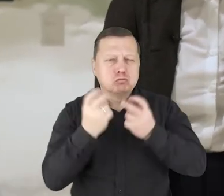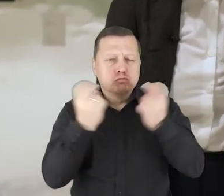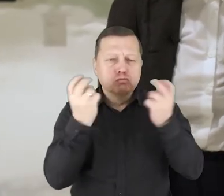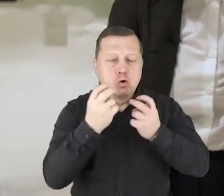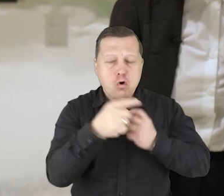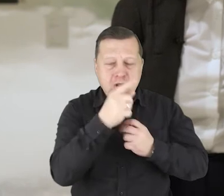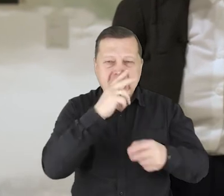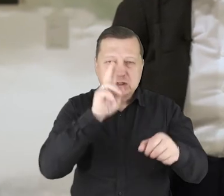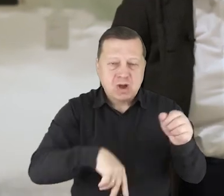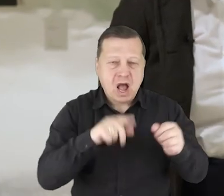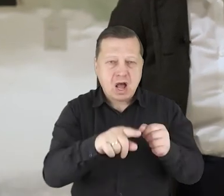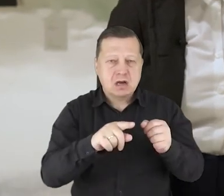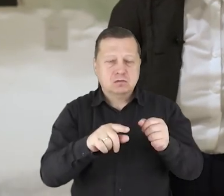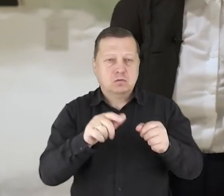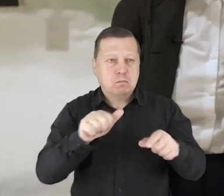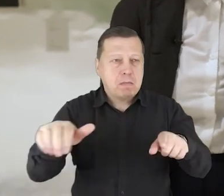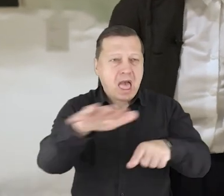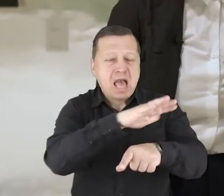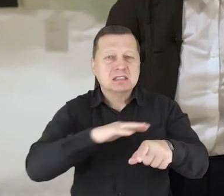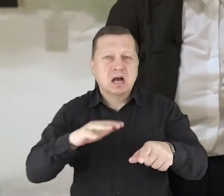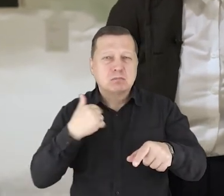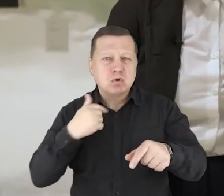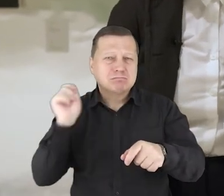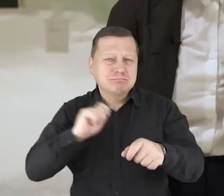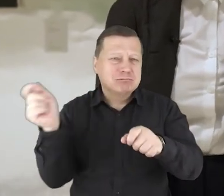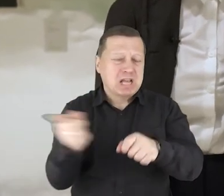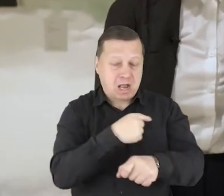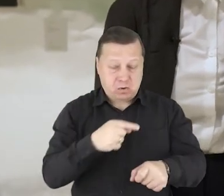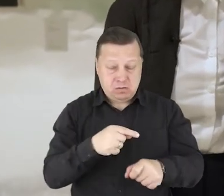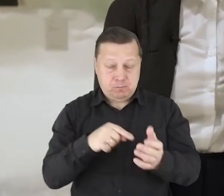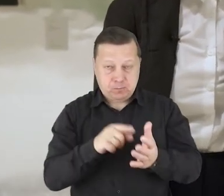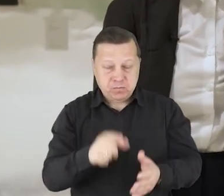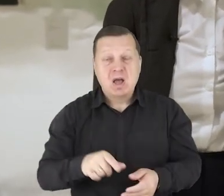świadków, szuka pejzażu zagłady.